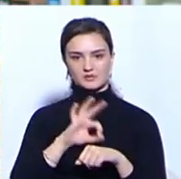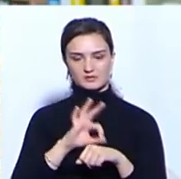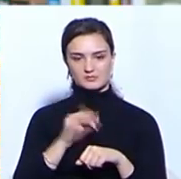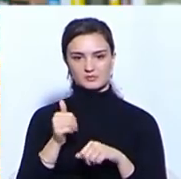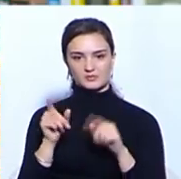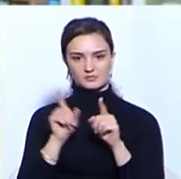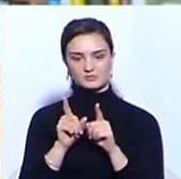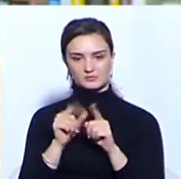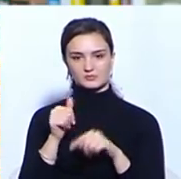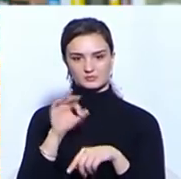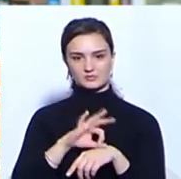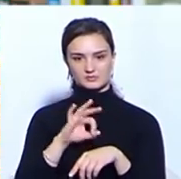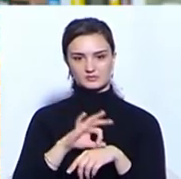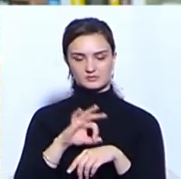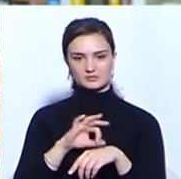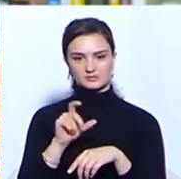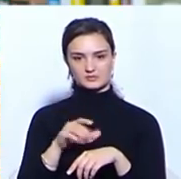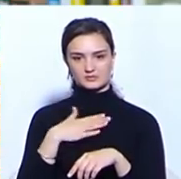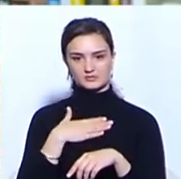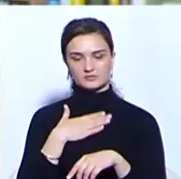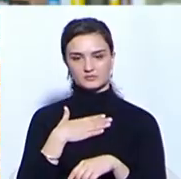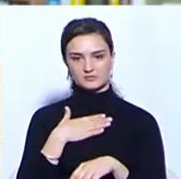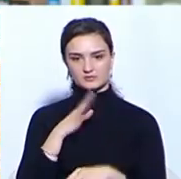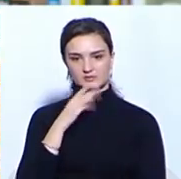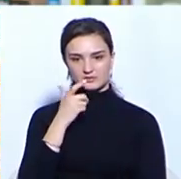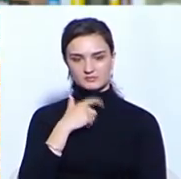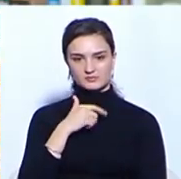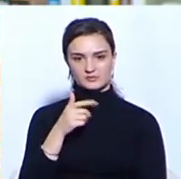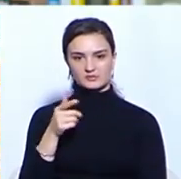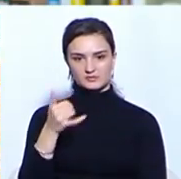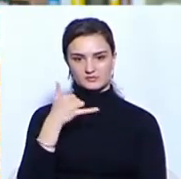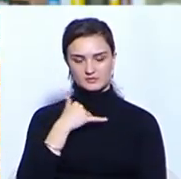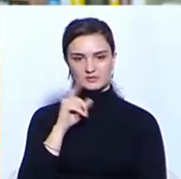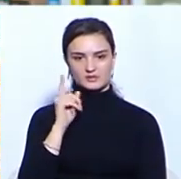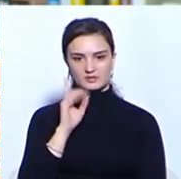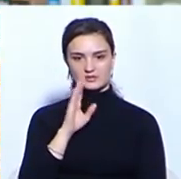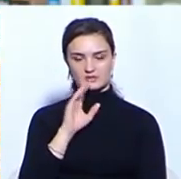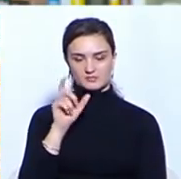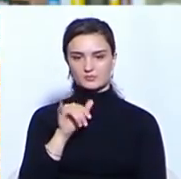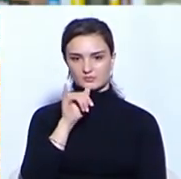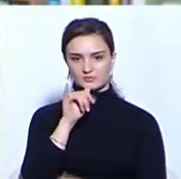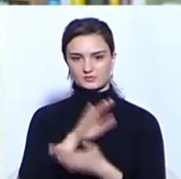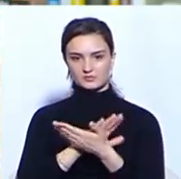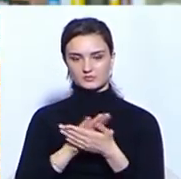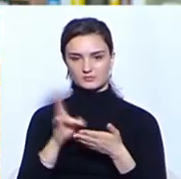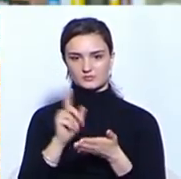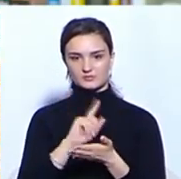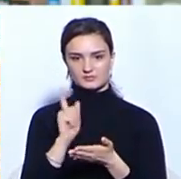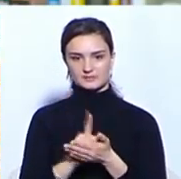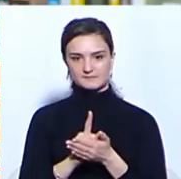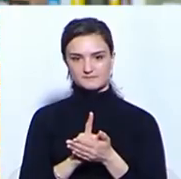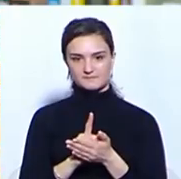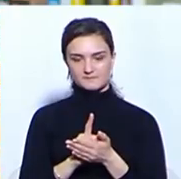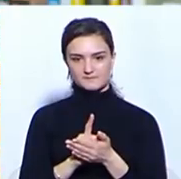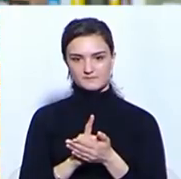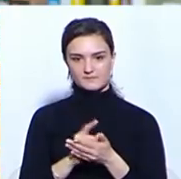როგორც დაავადების დიაგნოზი, როგორც განაჩენი. ჩვენ ქალბატონი ვიკავშირდება ახალგაზრდა ქალბატონი ქუთაისიდან, მე უნდა აუცილებლად